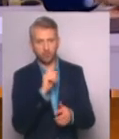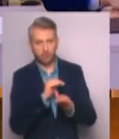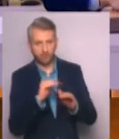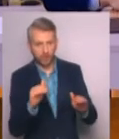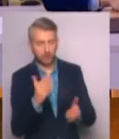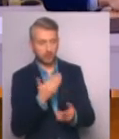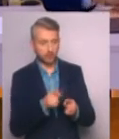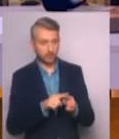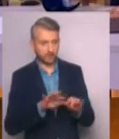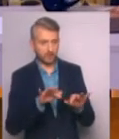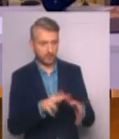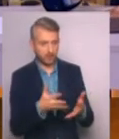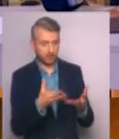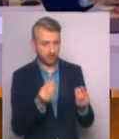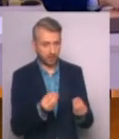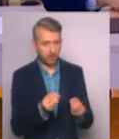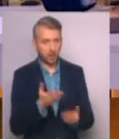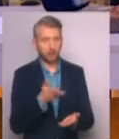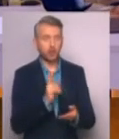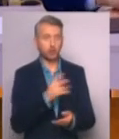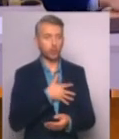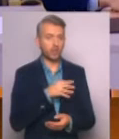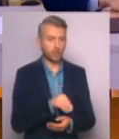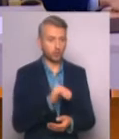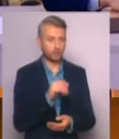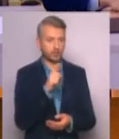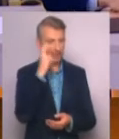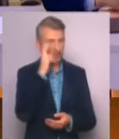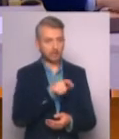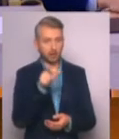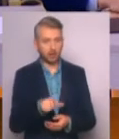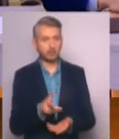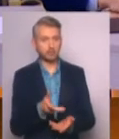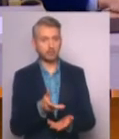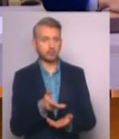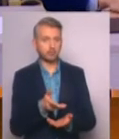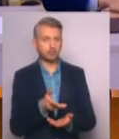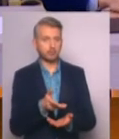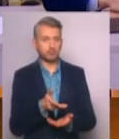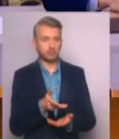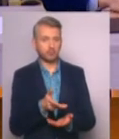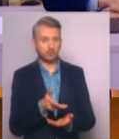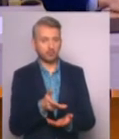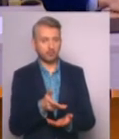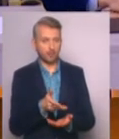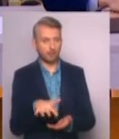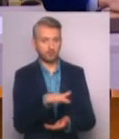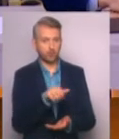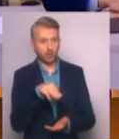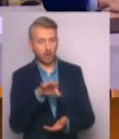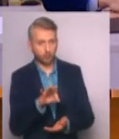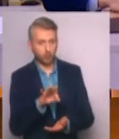в цей день, я маю на увазі, що хтось загинув із киян, поніс втрати, понесені в зоні АТО, а